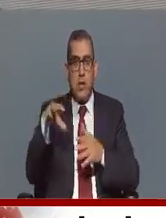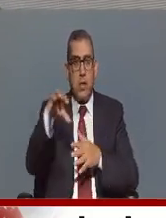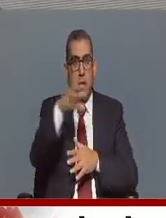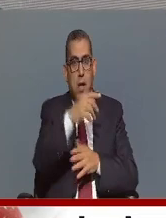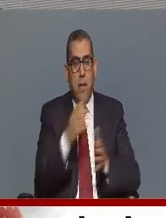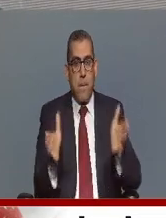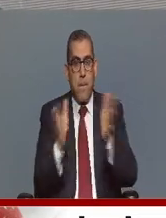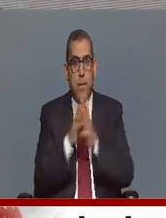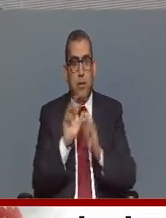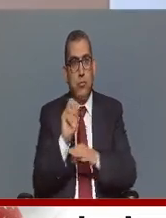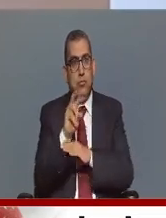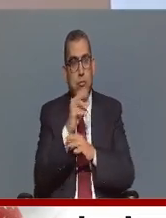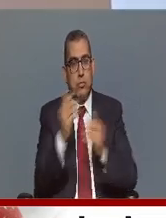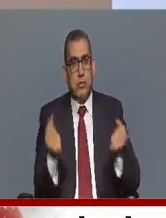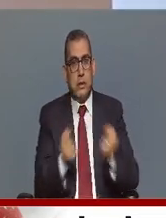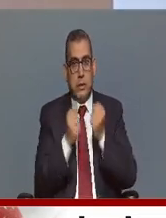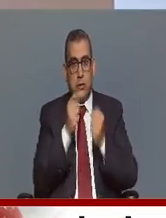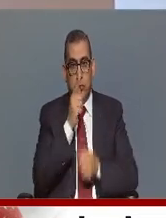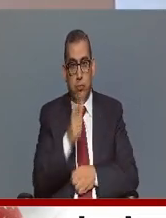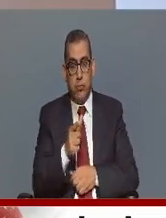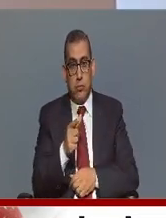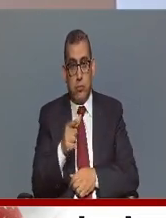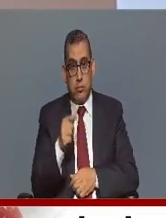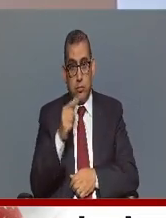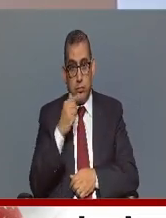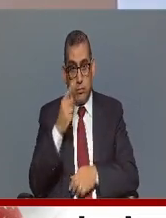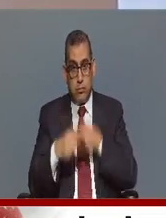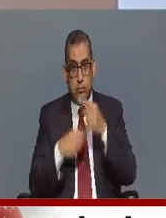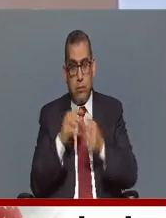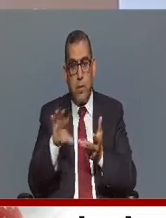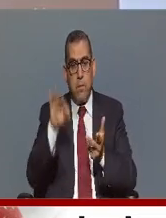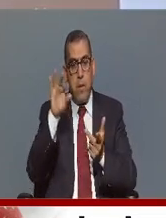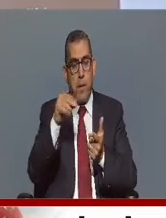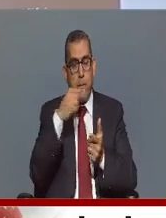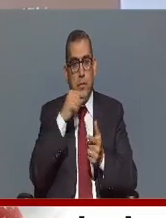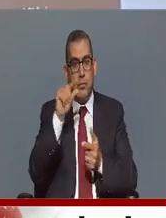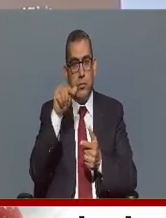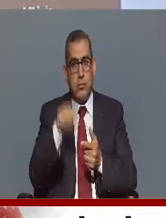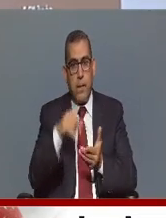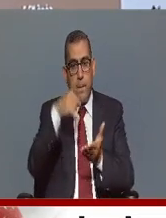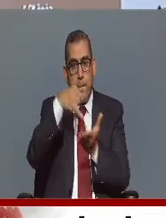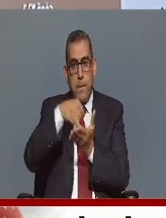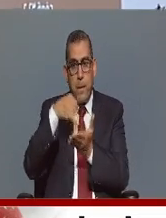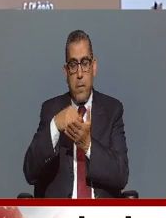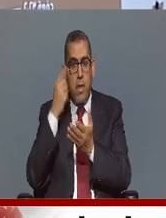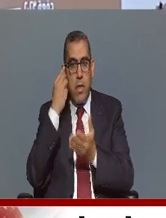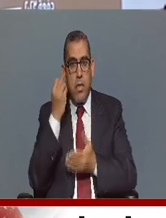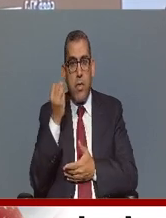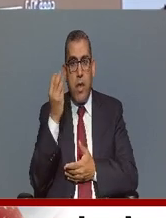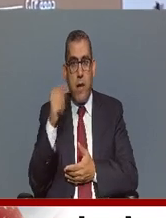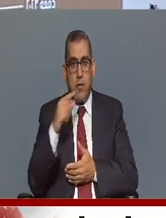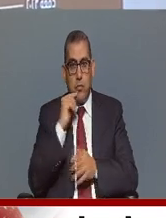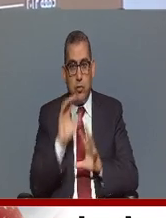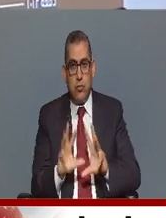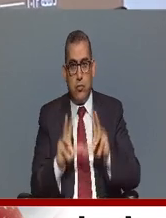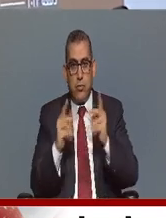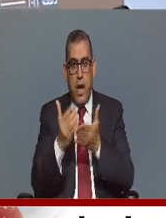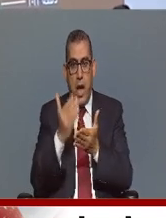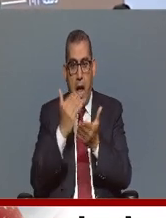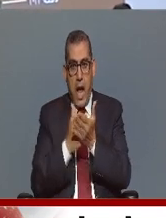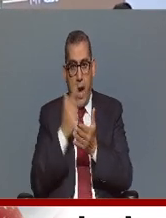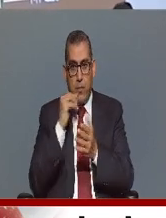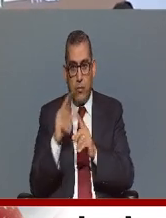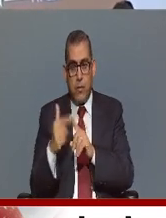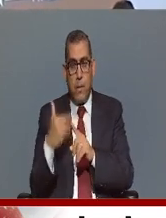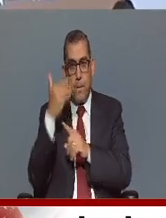تم تطويرها. ودي بعض النماذج من المراكز الثقافية، صور لما قبل التطوير